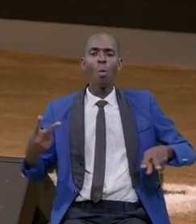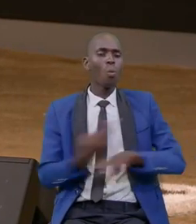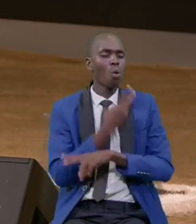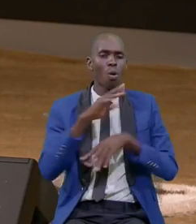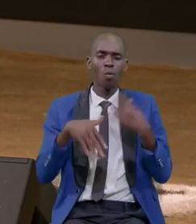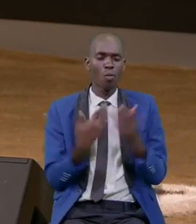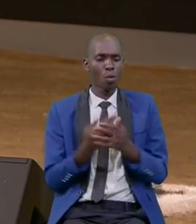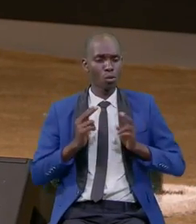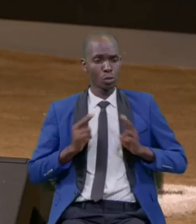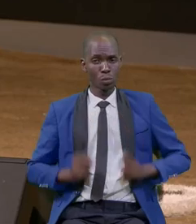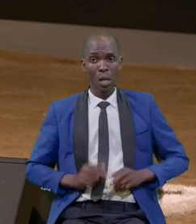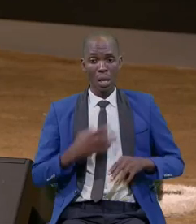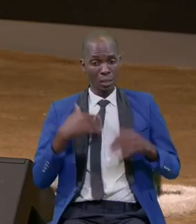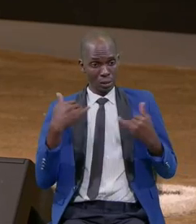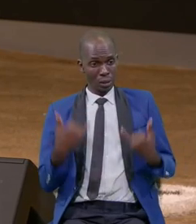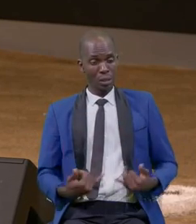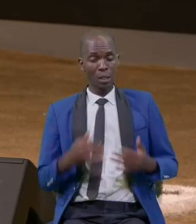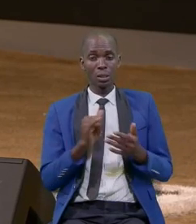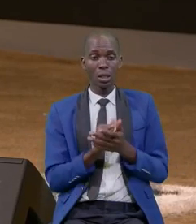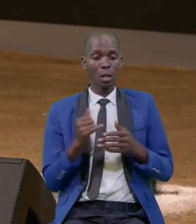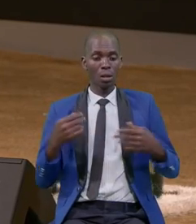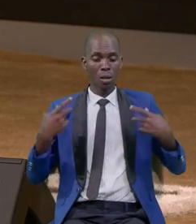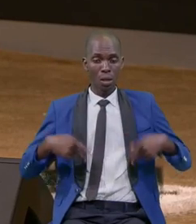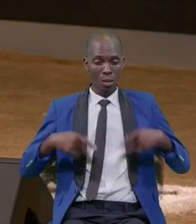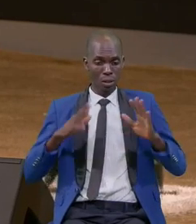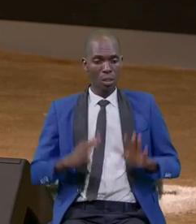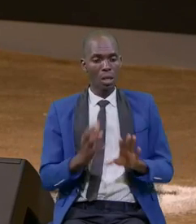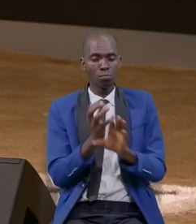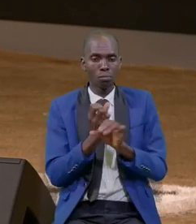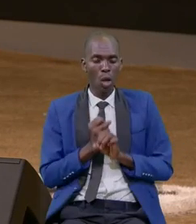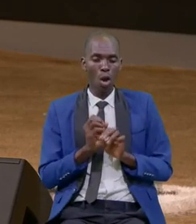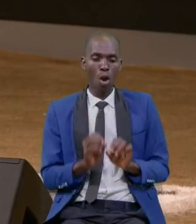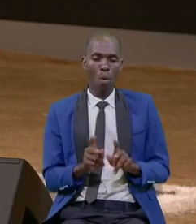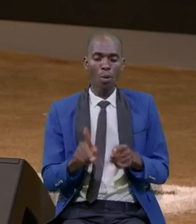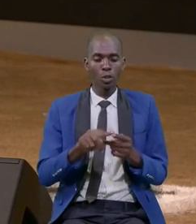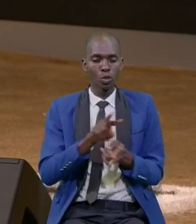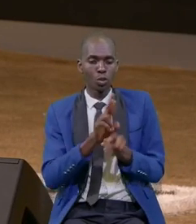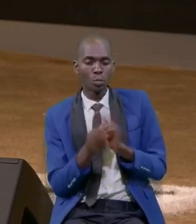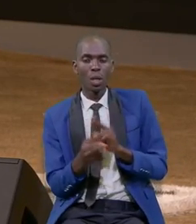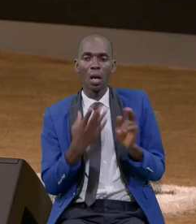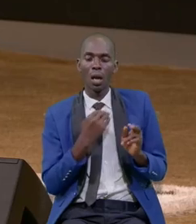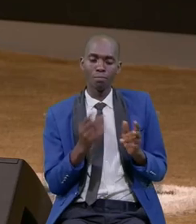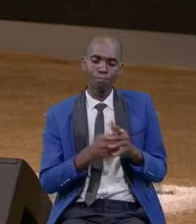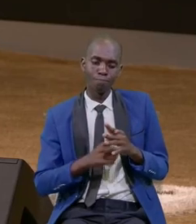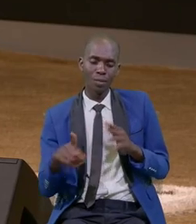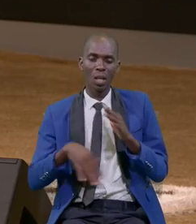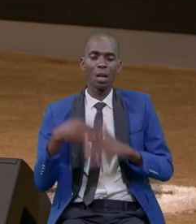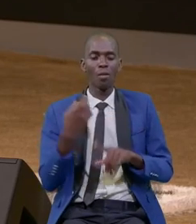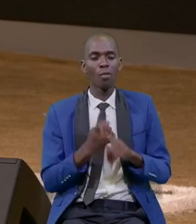Mais maintenant, ces prostituées avaient l'opportunité de se repentir et elles sortaient de leur